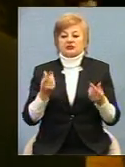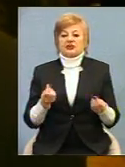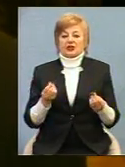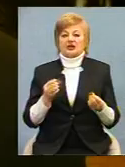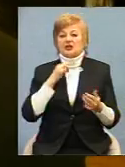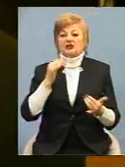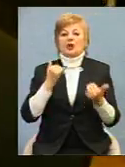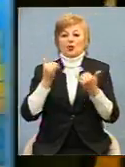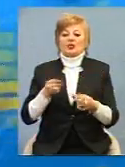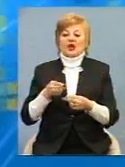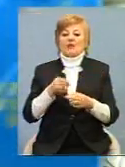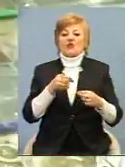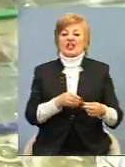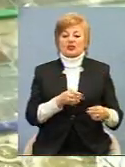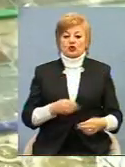на профілактику.